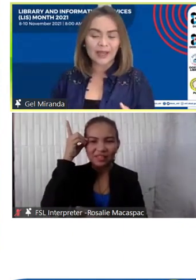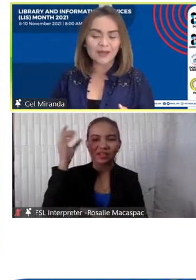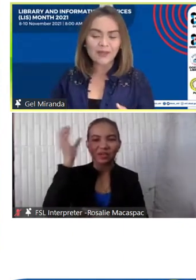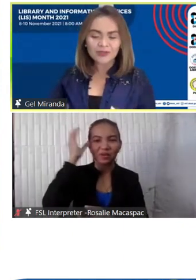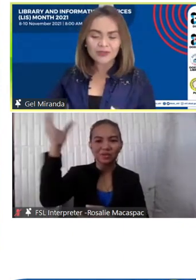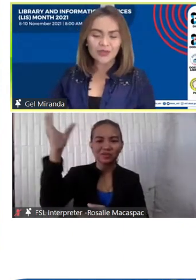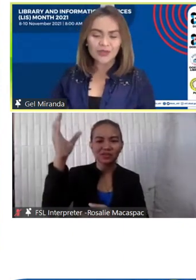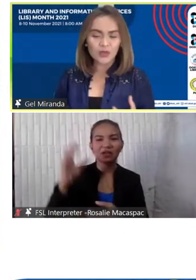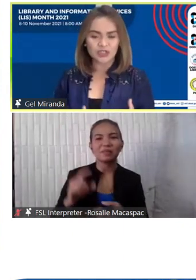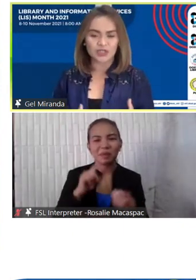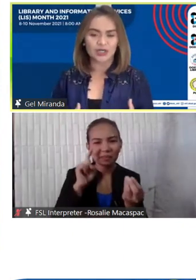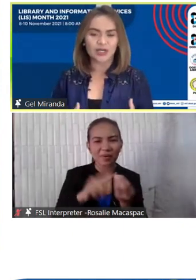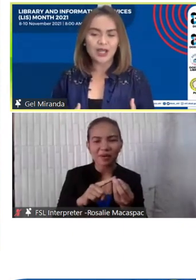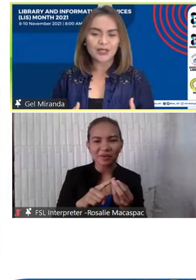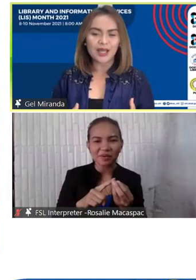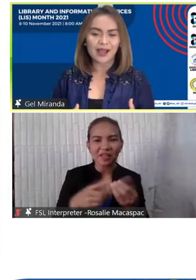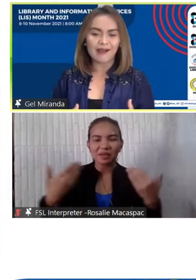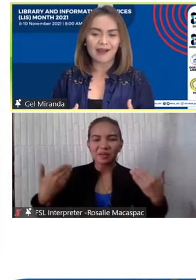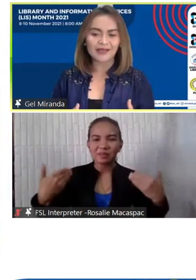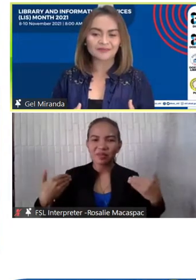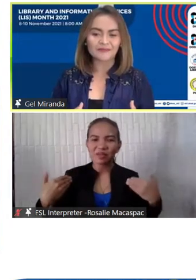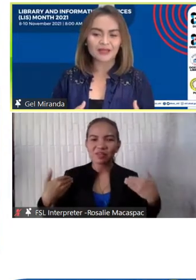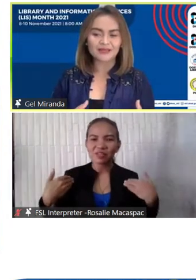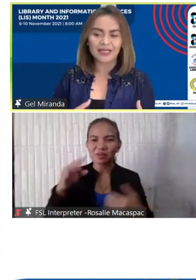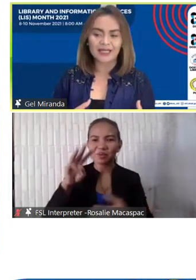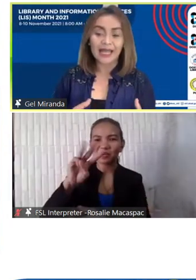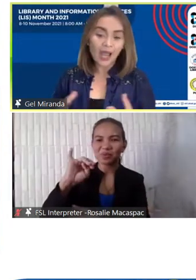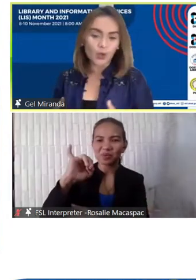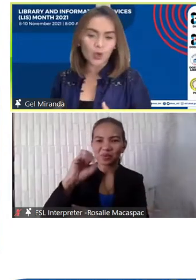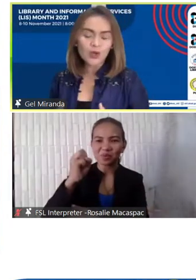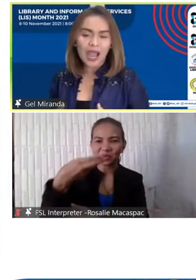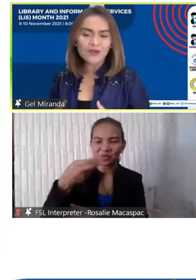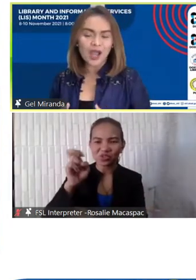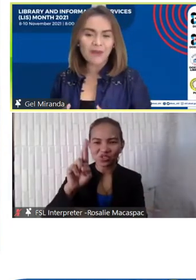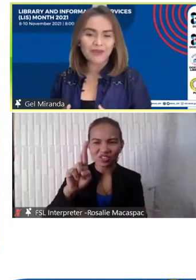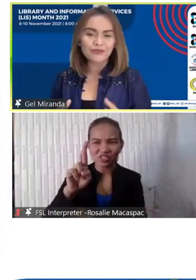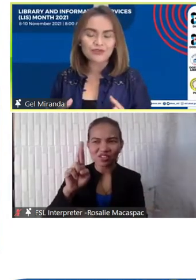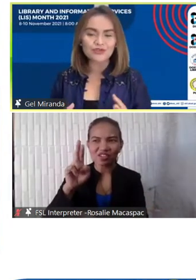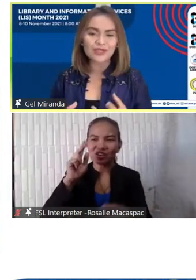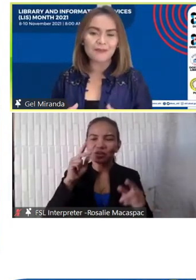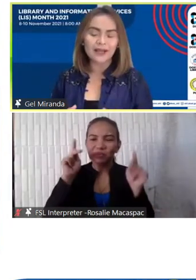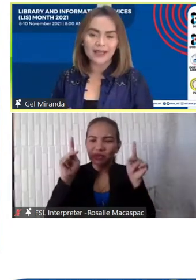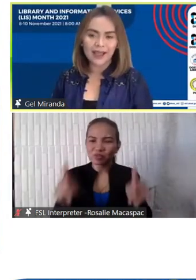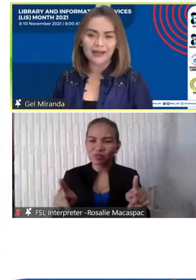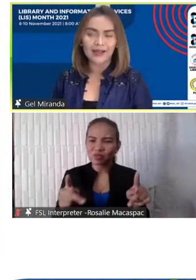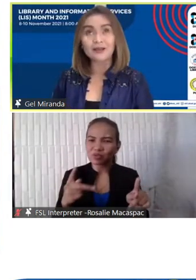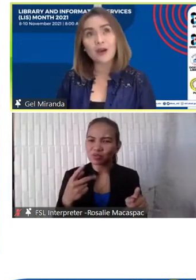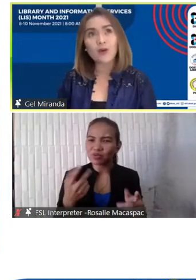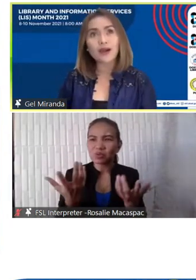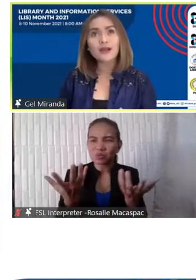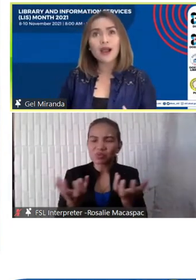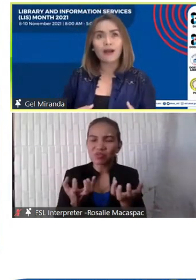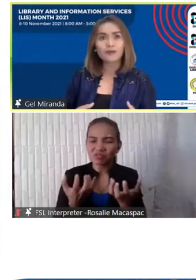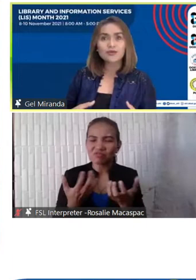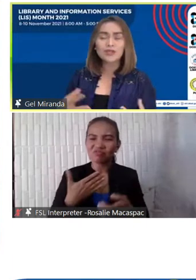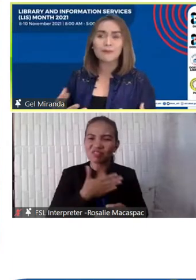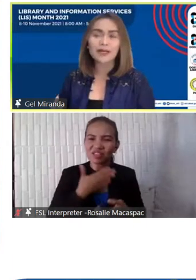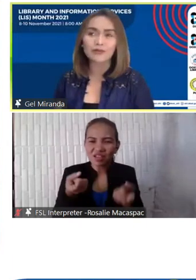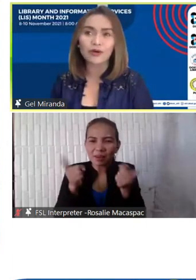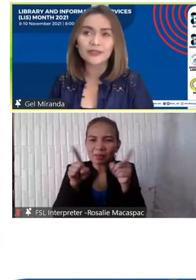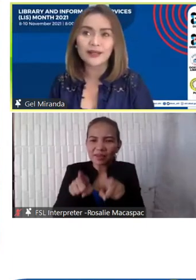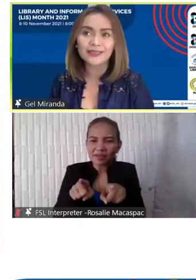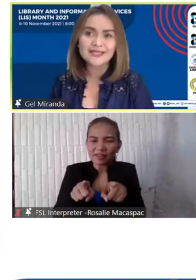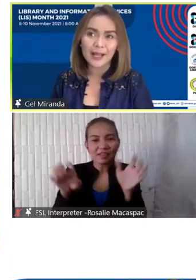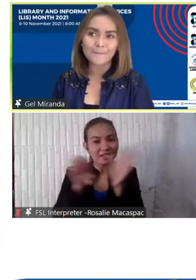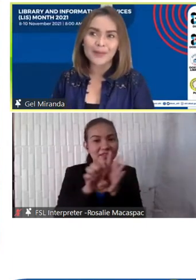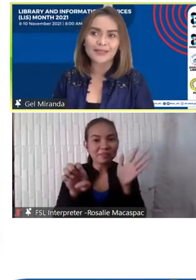ay para meron tayong wisher na tao, ano nga ba yung gusto niya mangyari? Halimbawa, gusto niya magkaroon